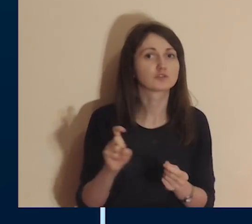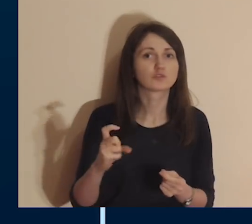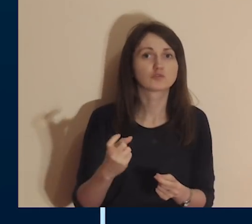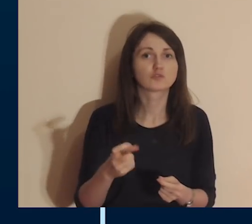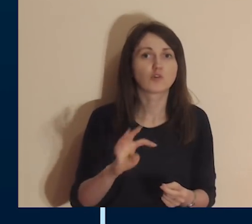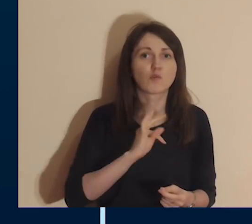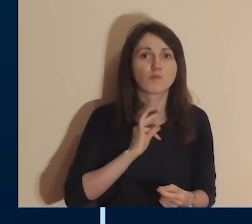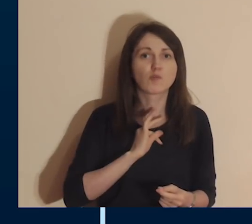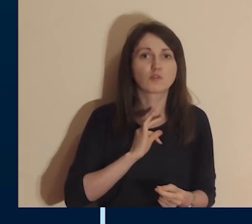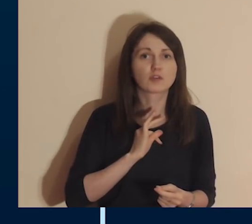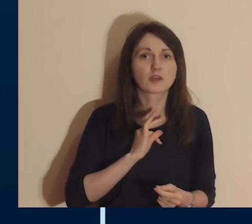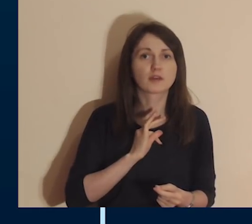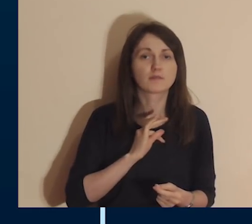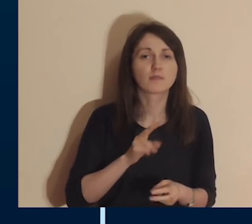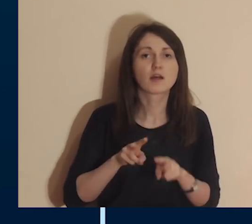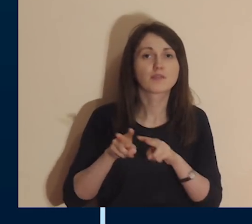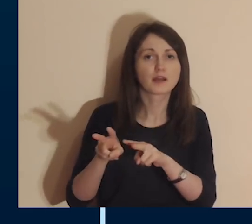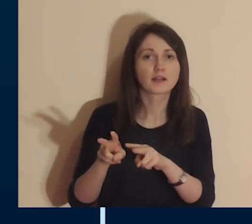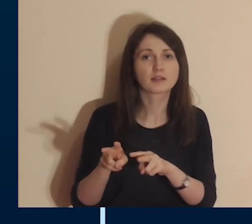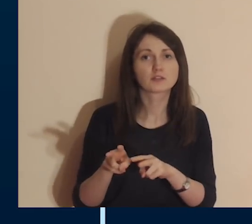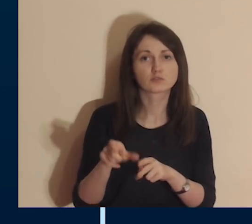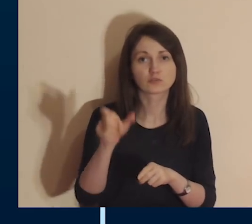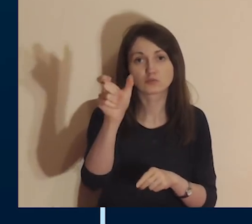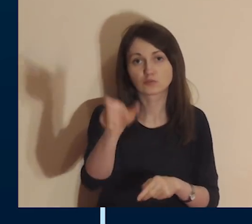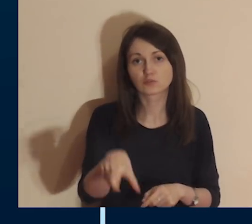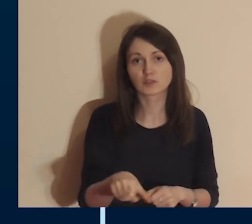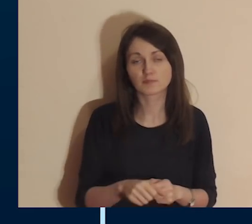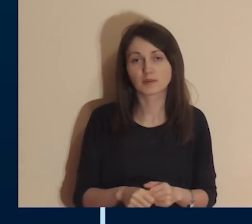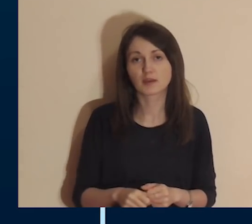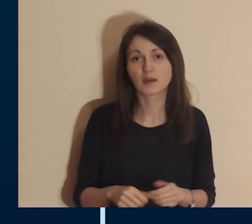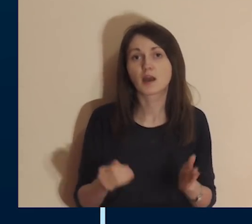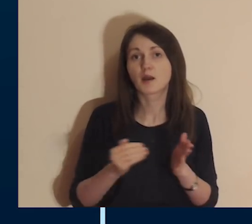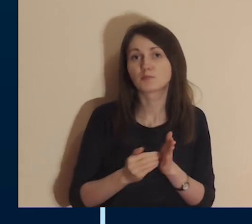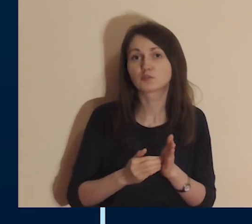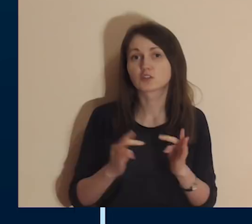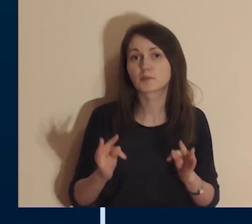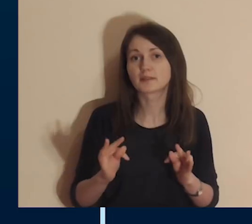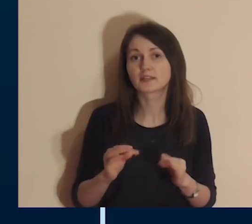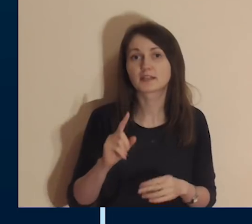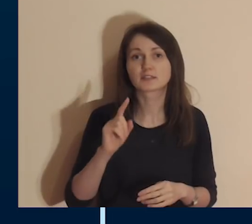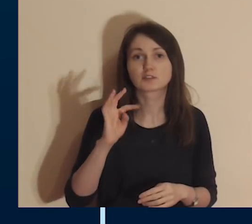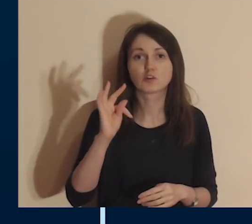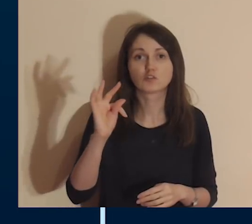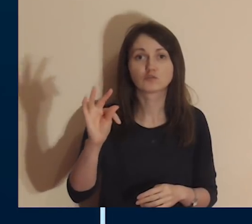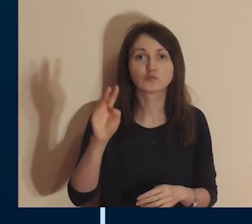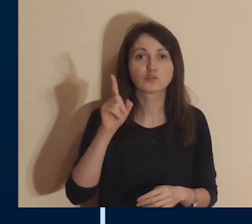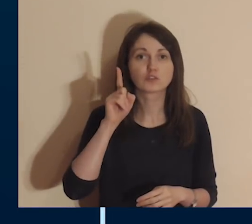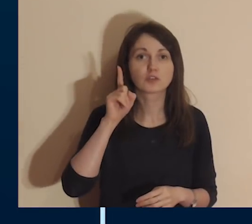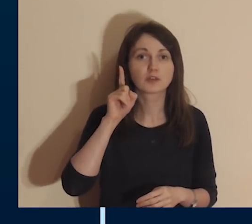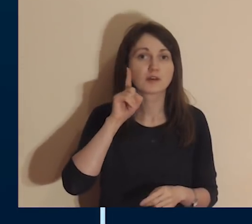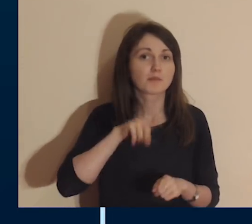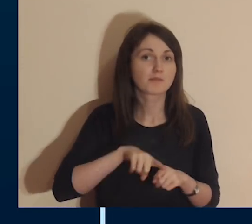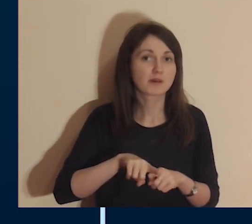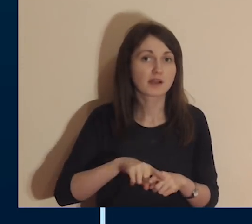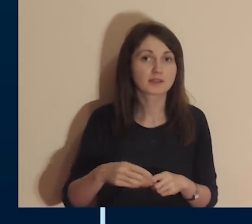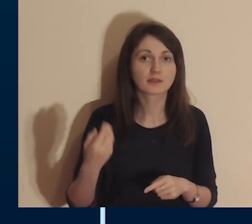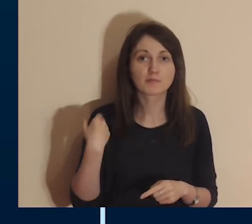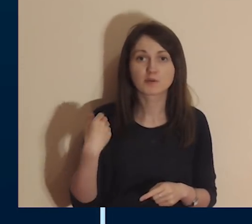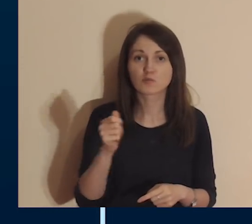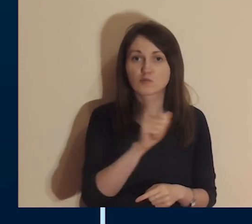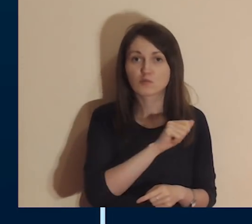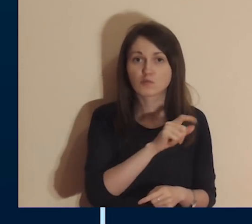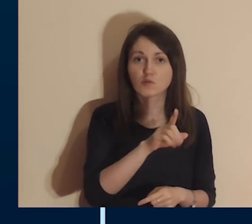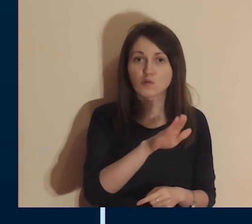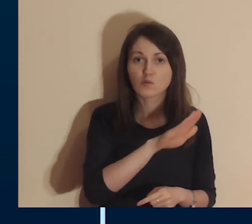należy. A trzeba było się weselić i cieszyć z tego, że ten brat twój był umarły,